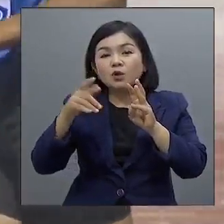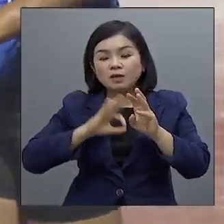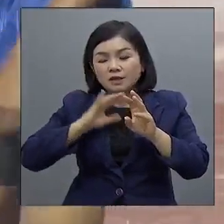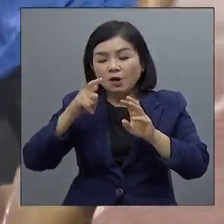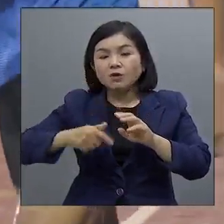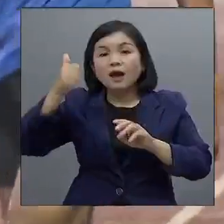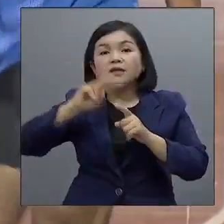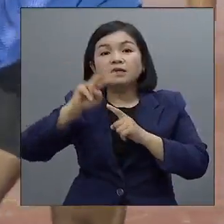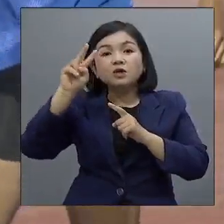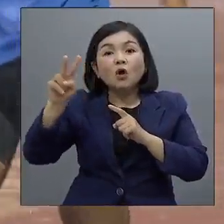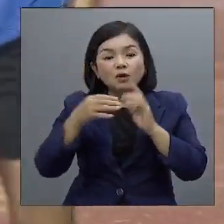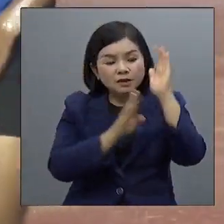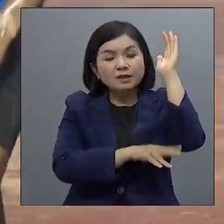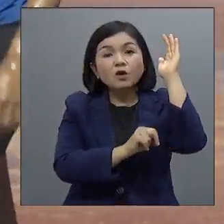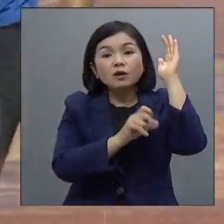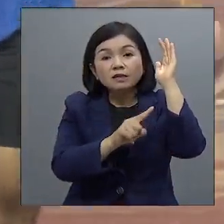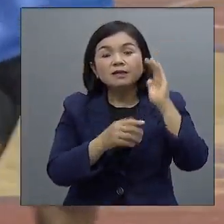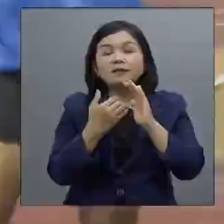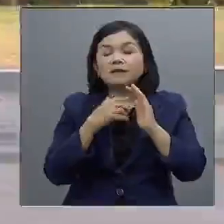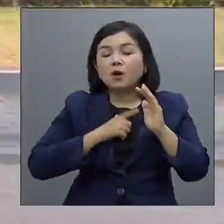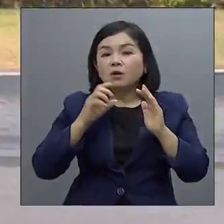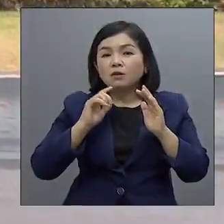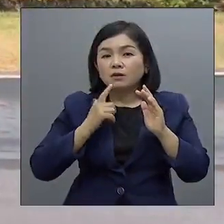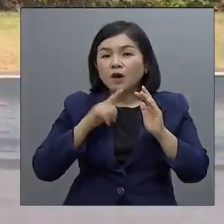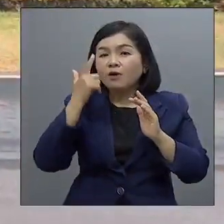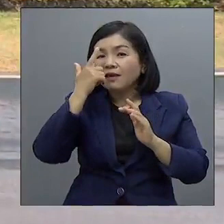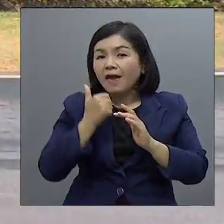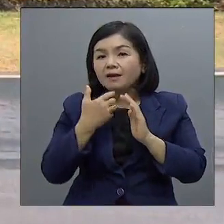อันดับที่2นครศรีธรรมราชและก็เหรียญทองแดงเป็นของขอนแก่นที่